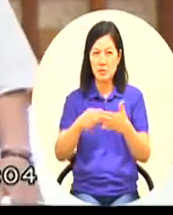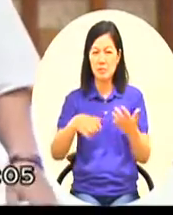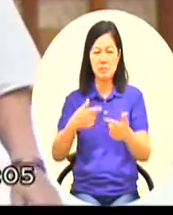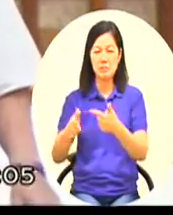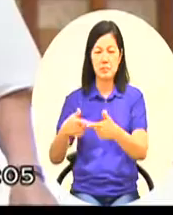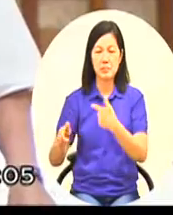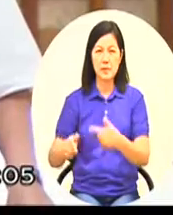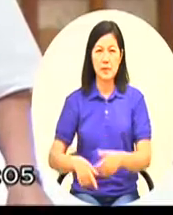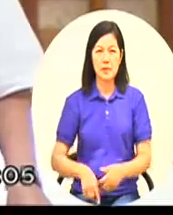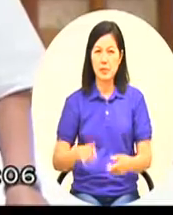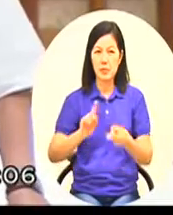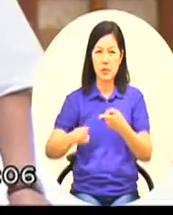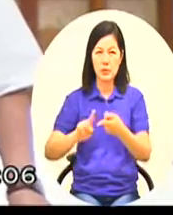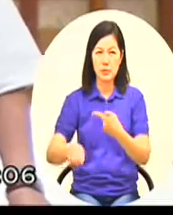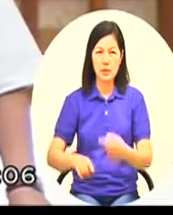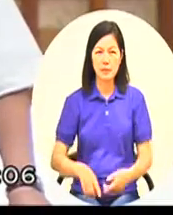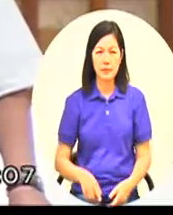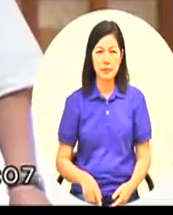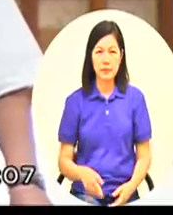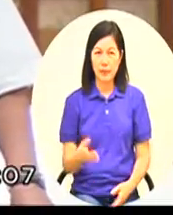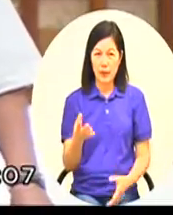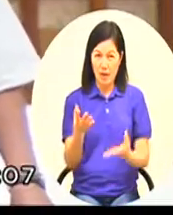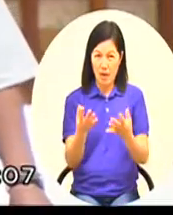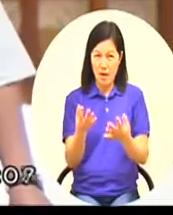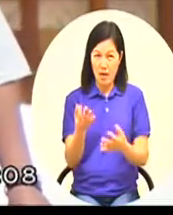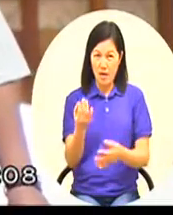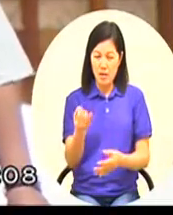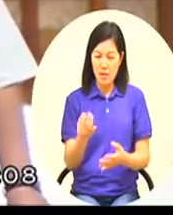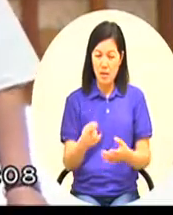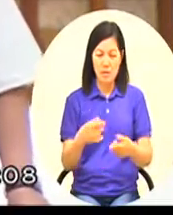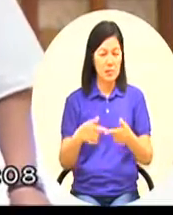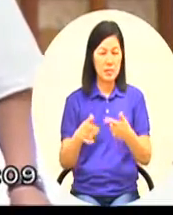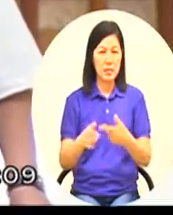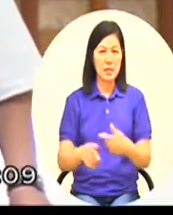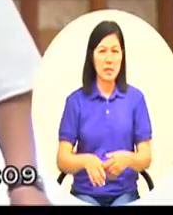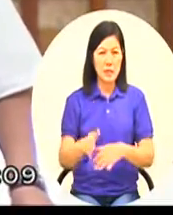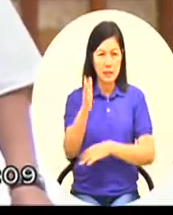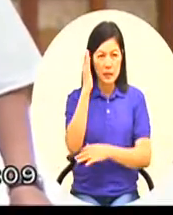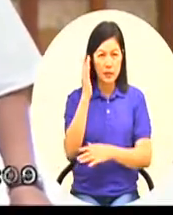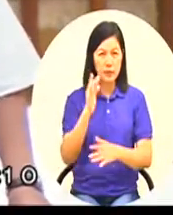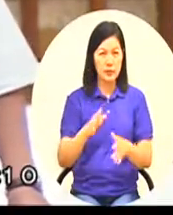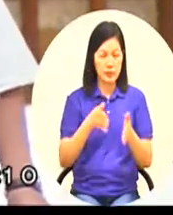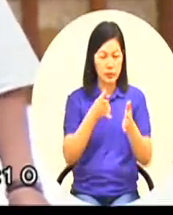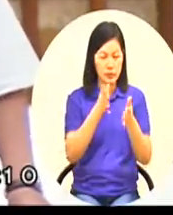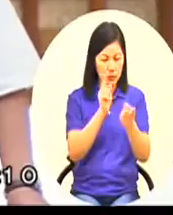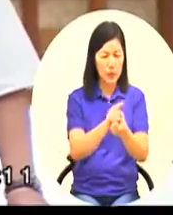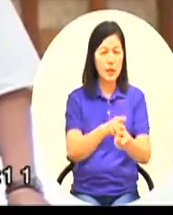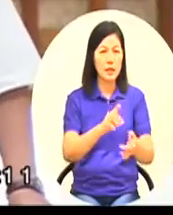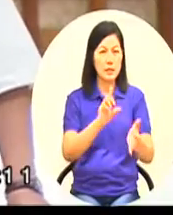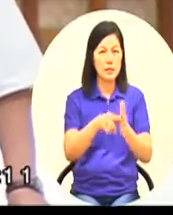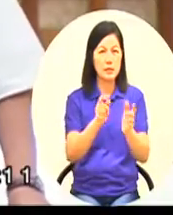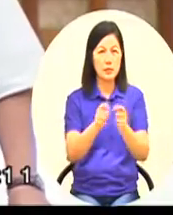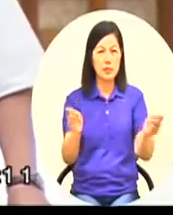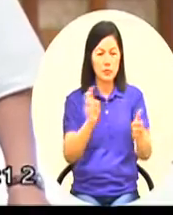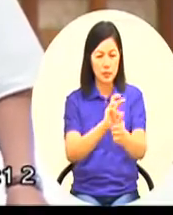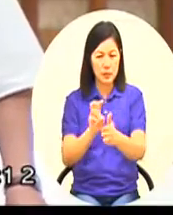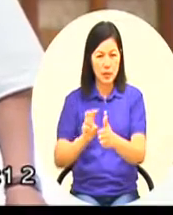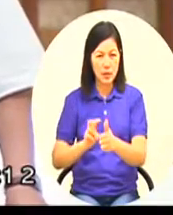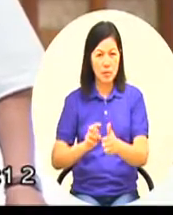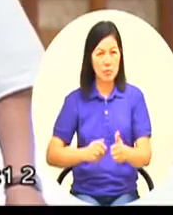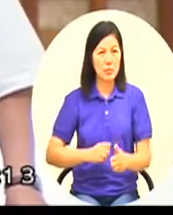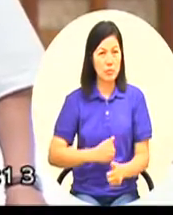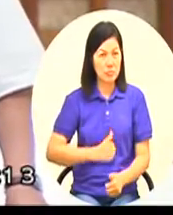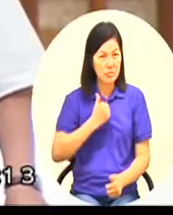不切实的一个总额。所以说，让我们感觉到底政府在长照，大家所共同期盼的长照是真的还假